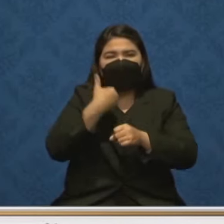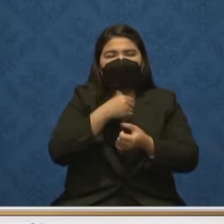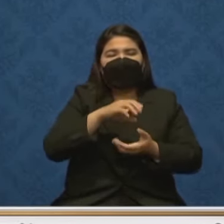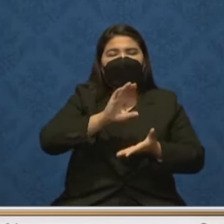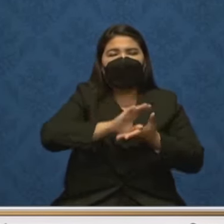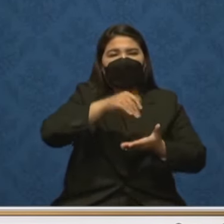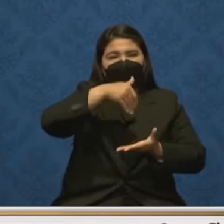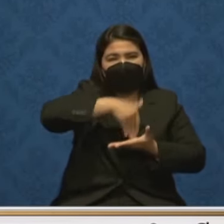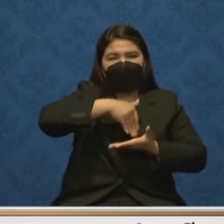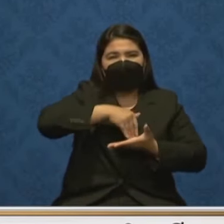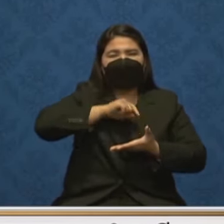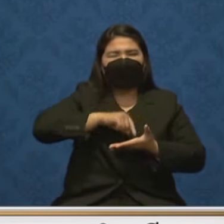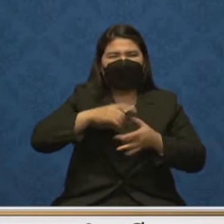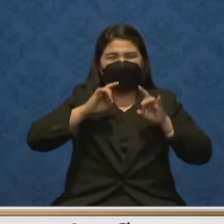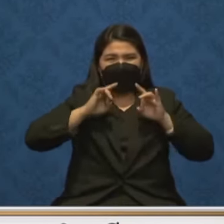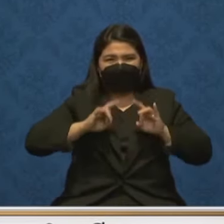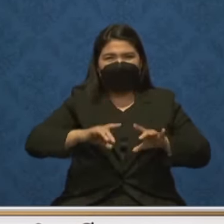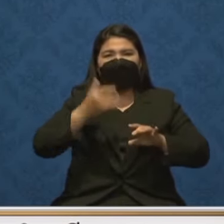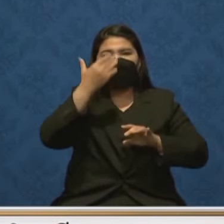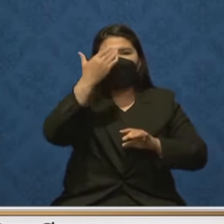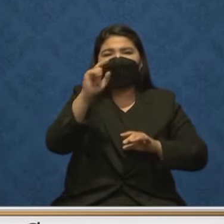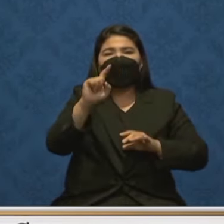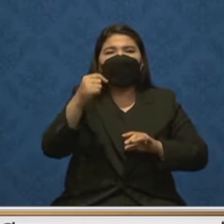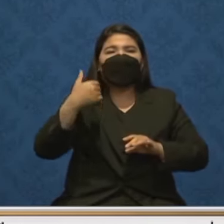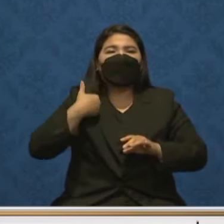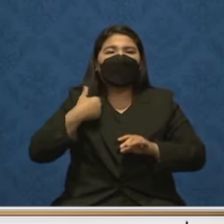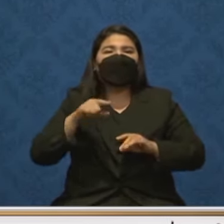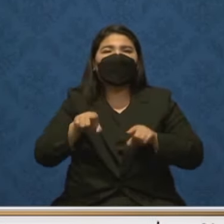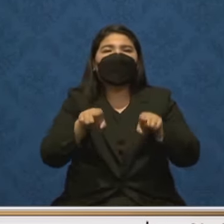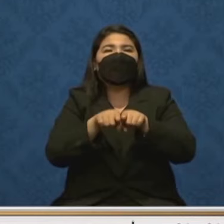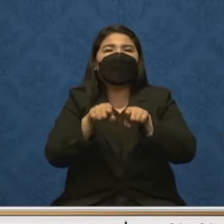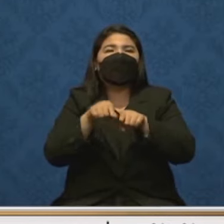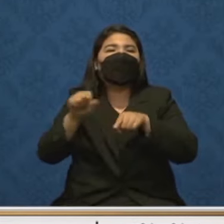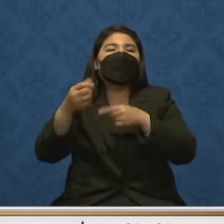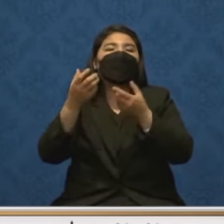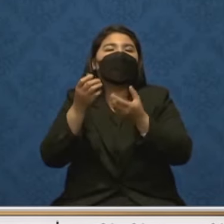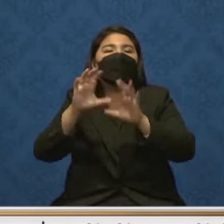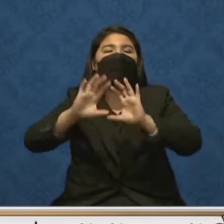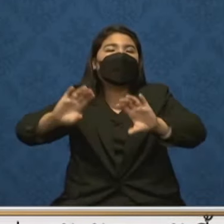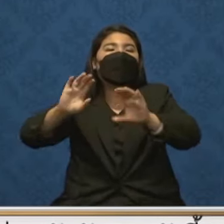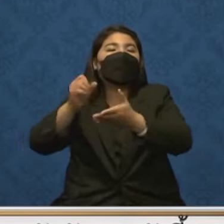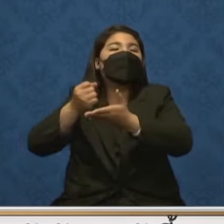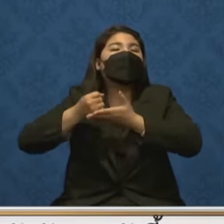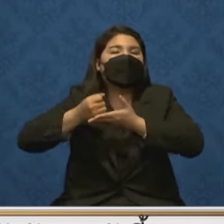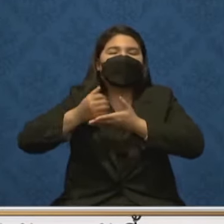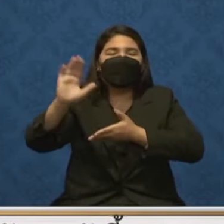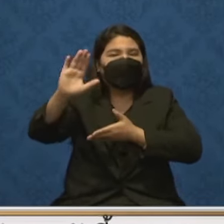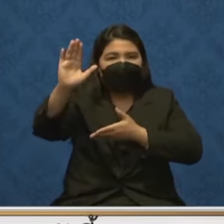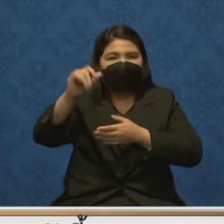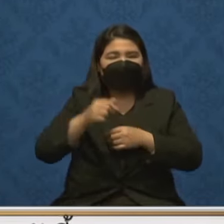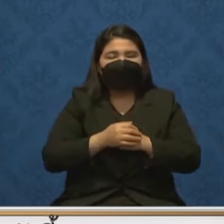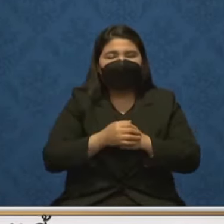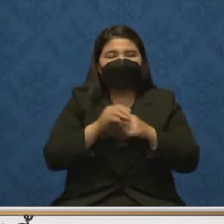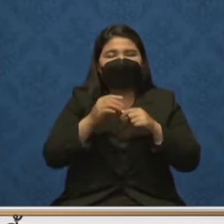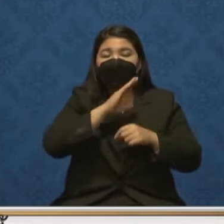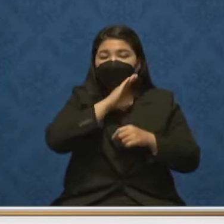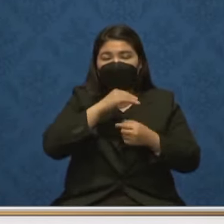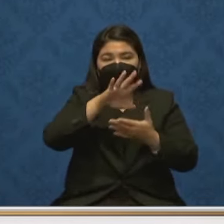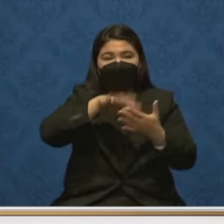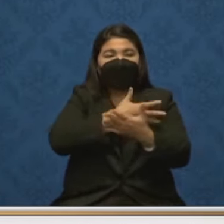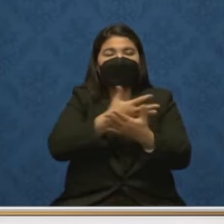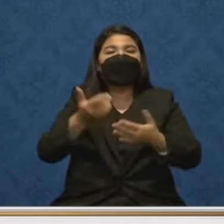ที่จะทำให้มีบุญคุณอะไรกับรัฐบาลอีกนะจริงๆแล้วในเมื่อมีแผนงานแล้วก็ควรจะตั้ง